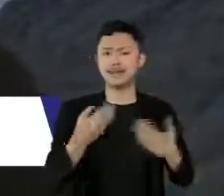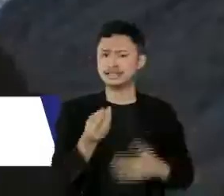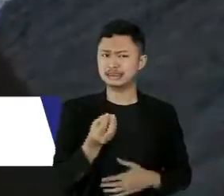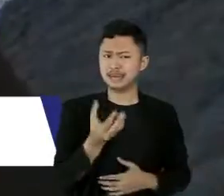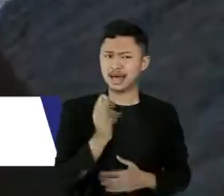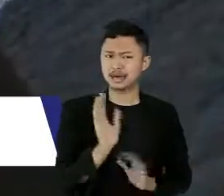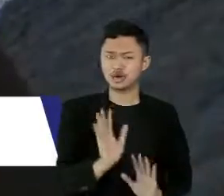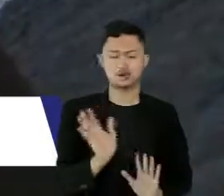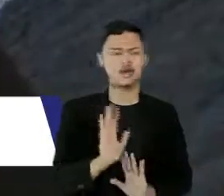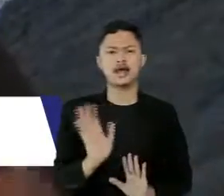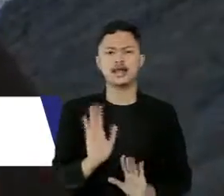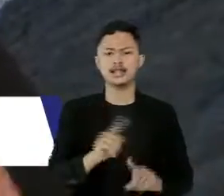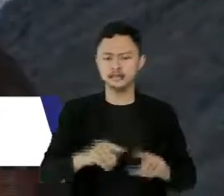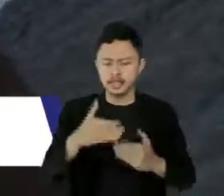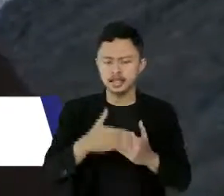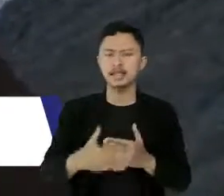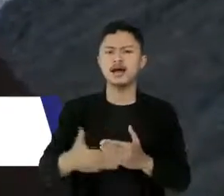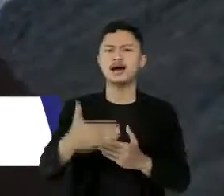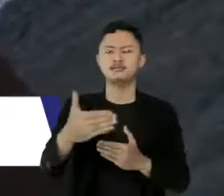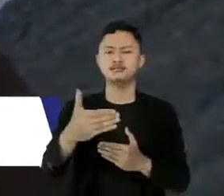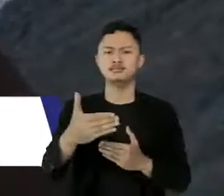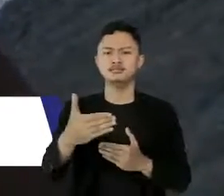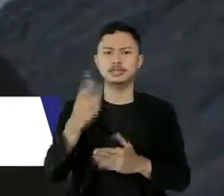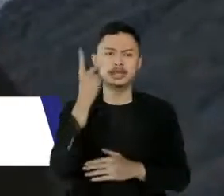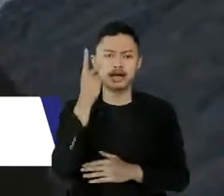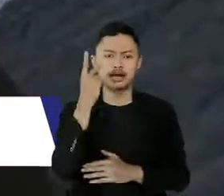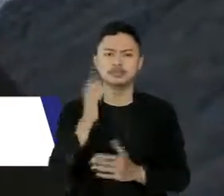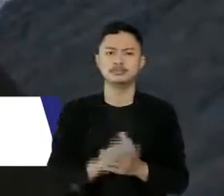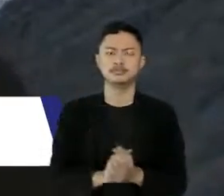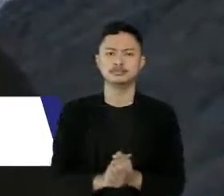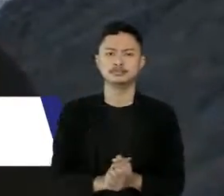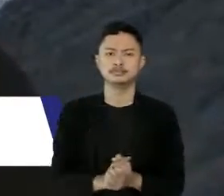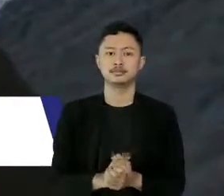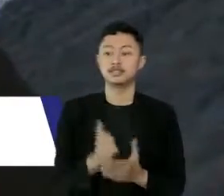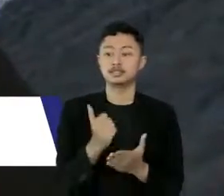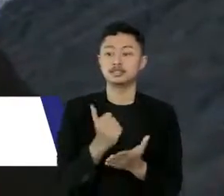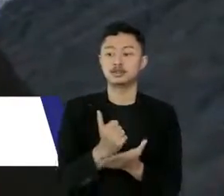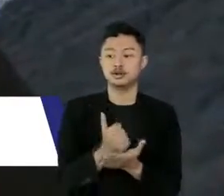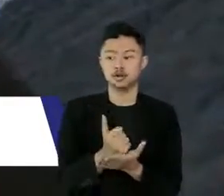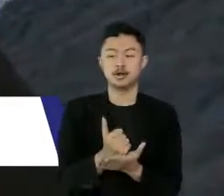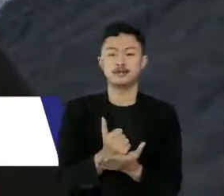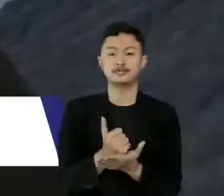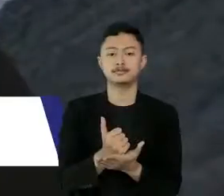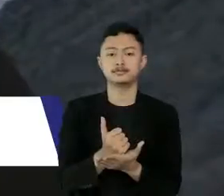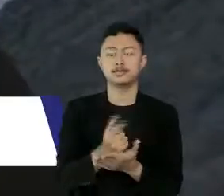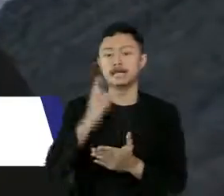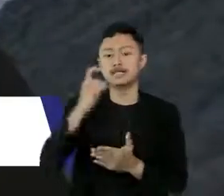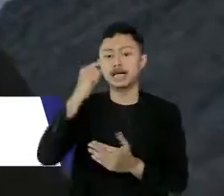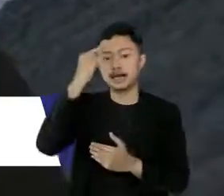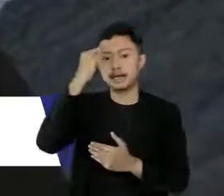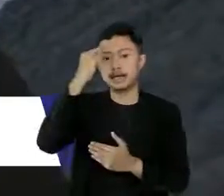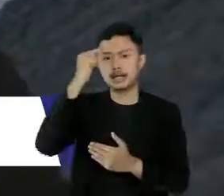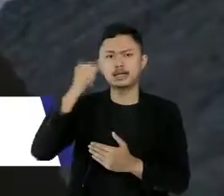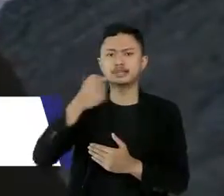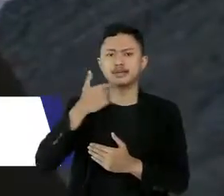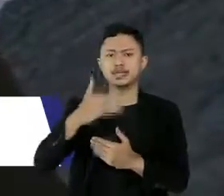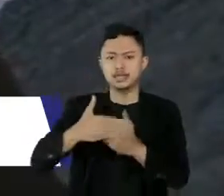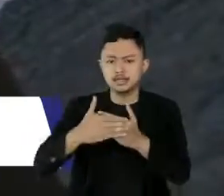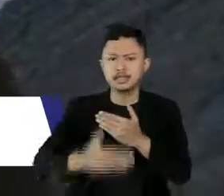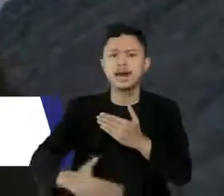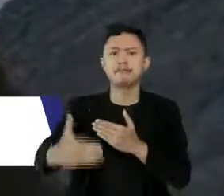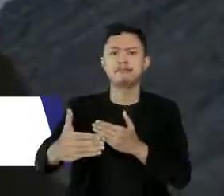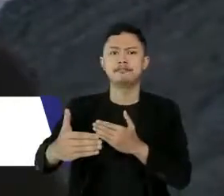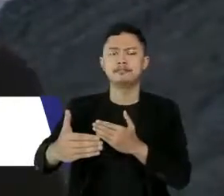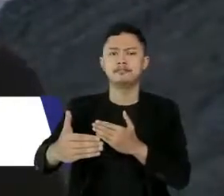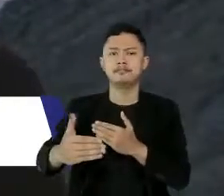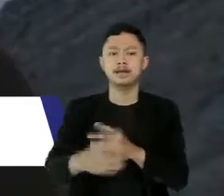mungkin menurut saya ya Pak Menteri, Pak Haryadi, dan mungkin Bapak-Ibu semuanya, bahwa mindset inilah yang harusnya kita rubah